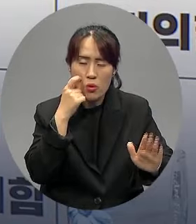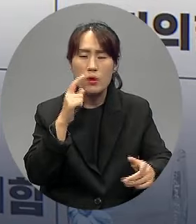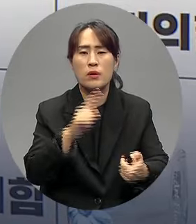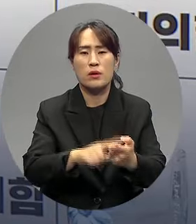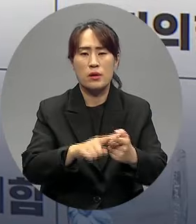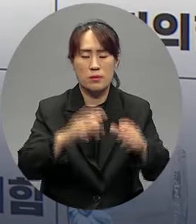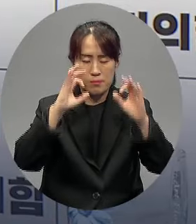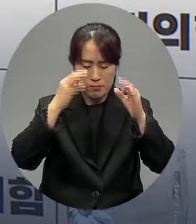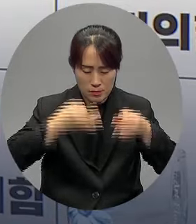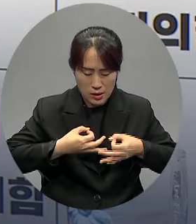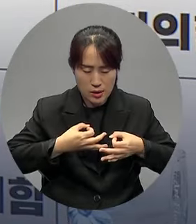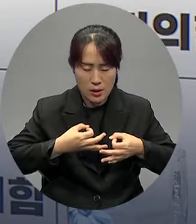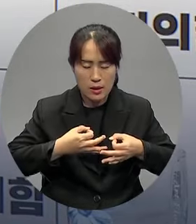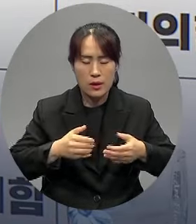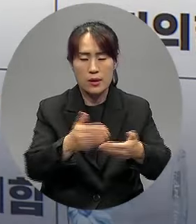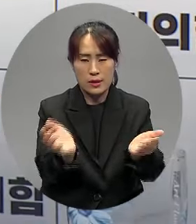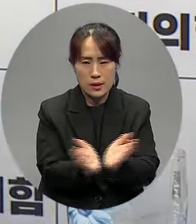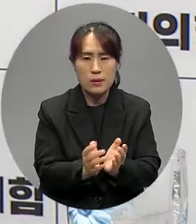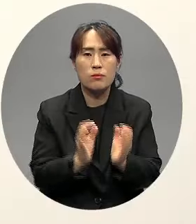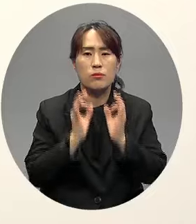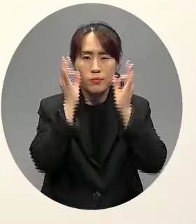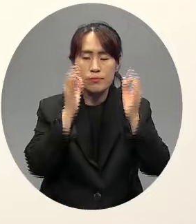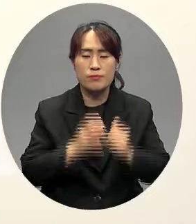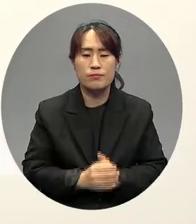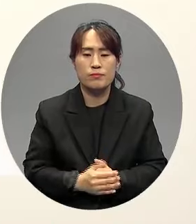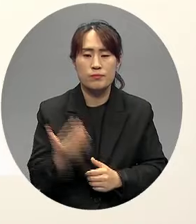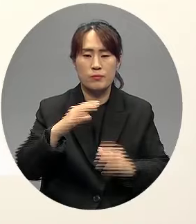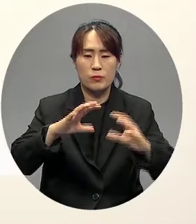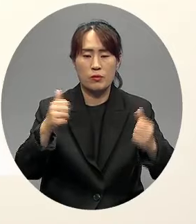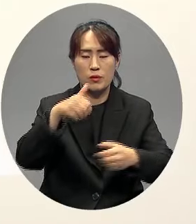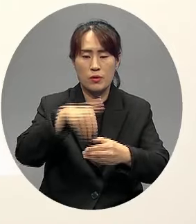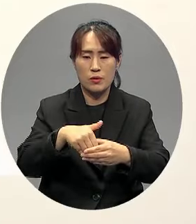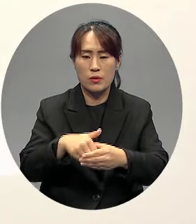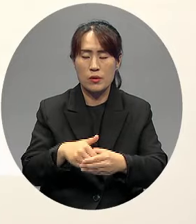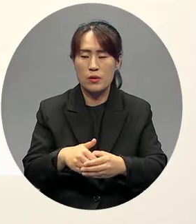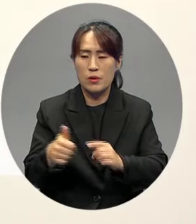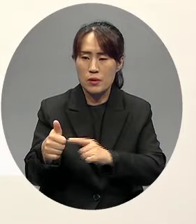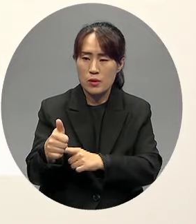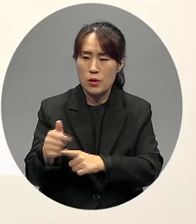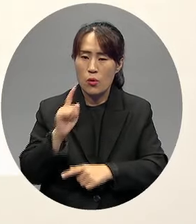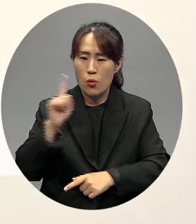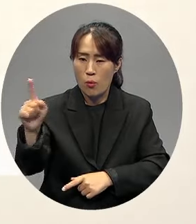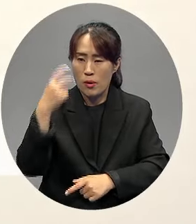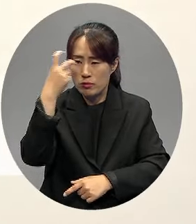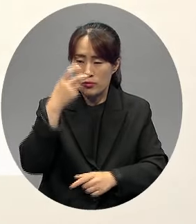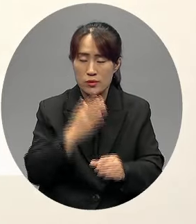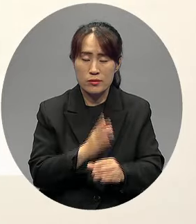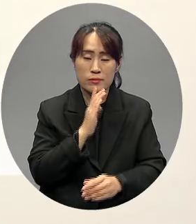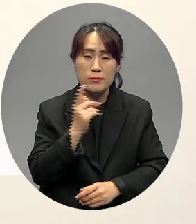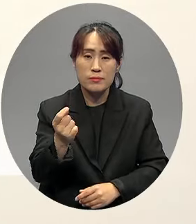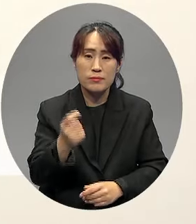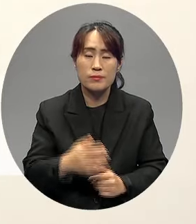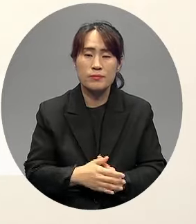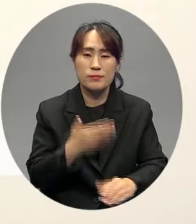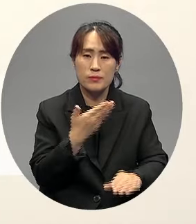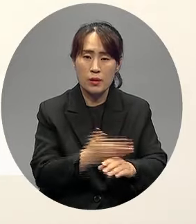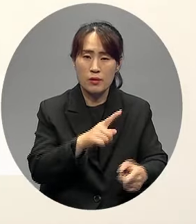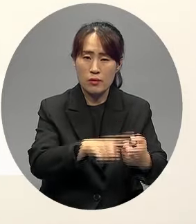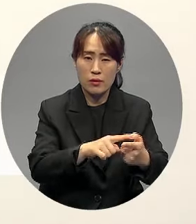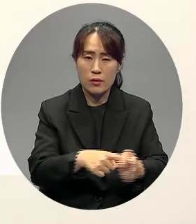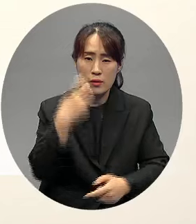것들을 성찰하는 레드팀을 구성하려고 그래요. 지난 총선 때 이제 상대 후보 측의 고발로 지금 수사를 받고 계시고 뭐 다른 건으로